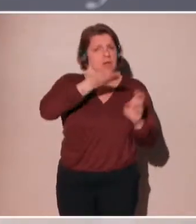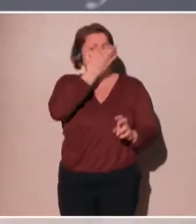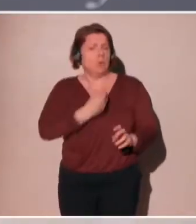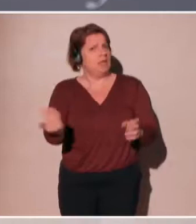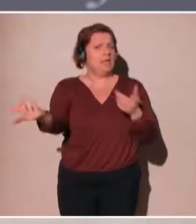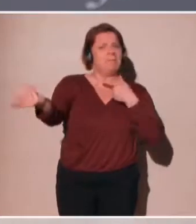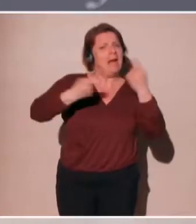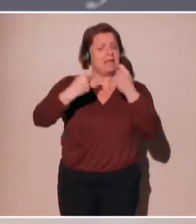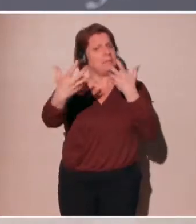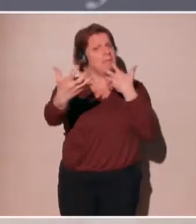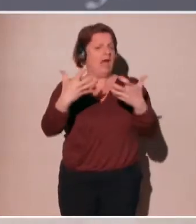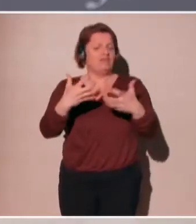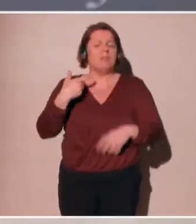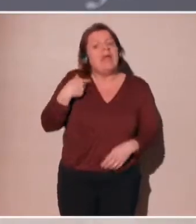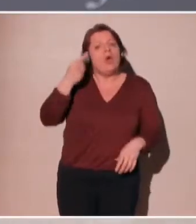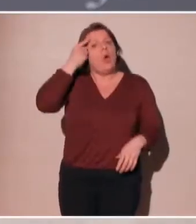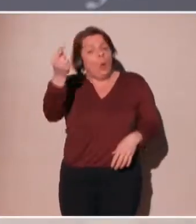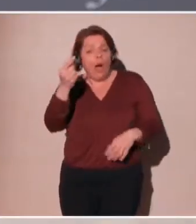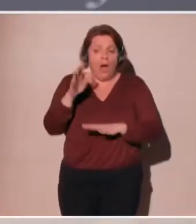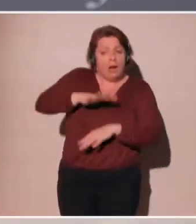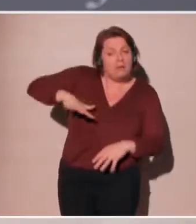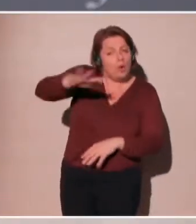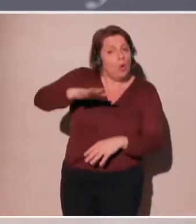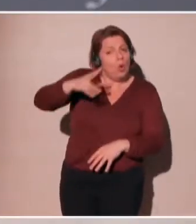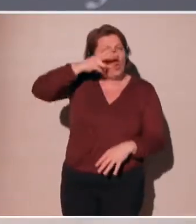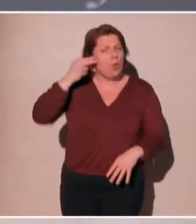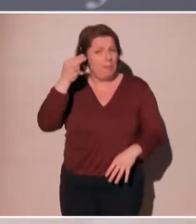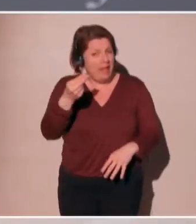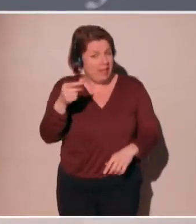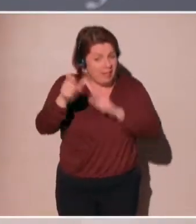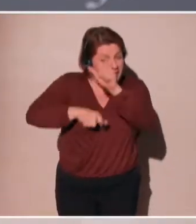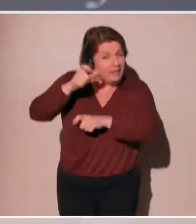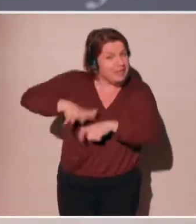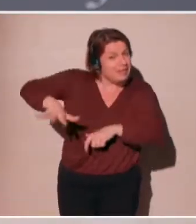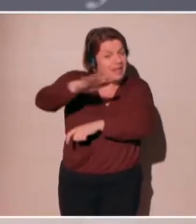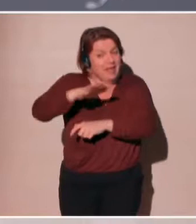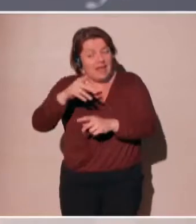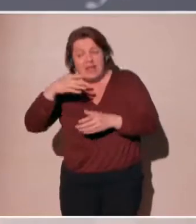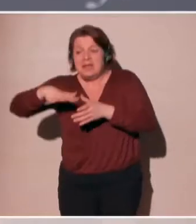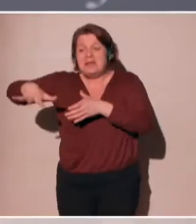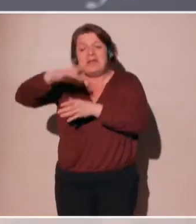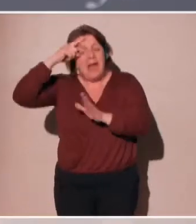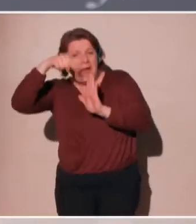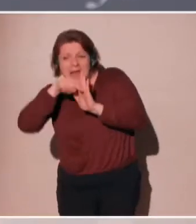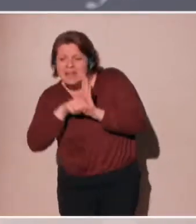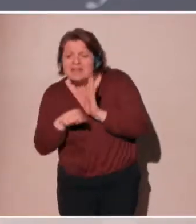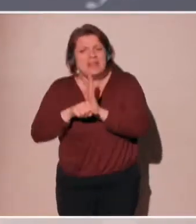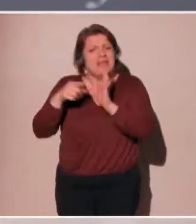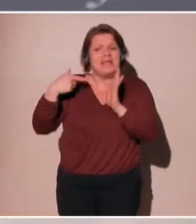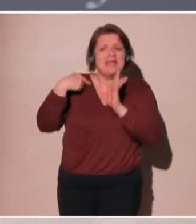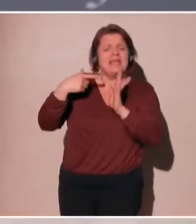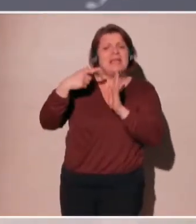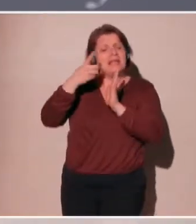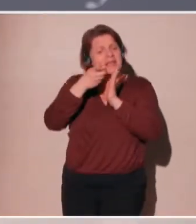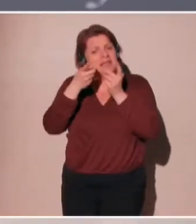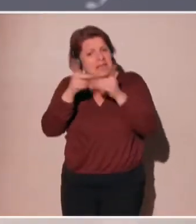marketing, mais ça laisse croire qu'il y a l'humanité qui serait avec les mêmes valeurs d'éthique, de démocratie.